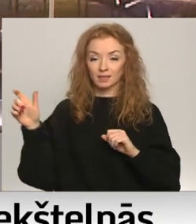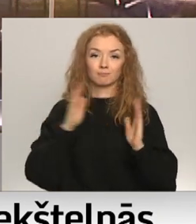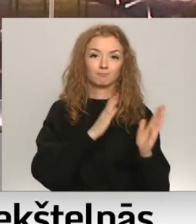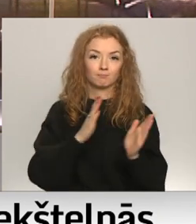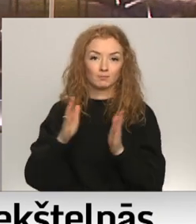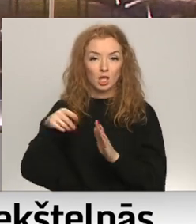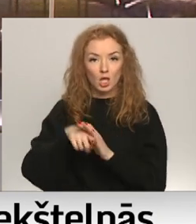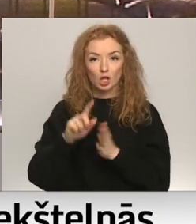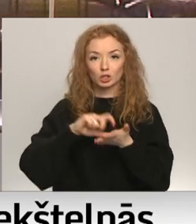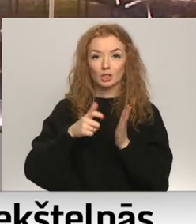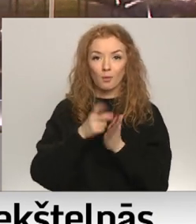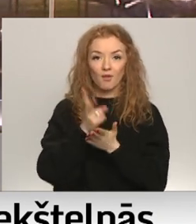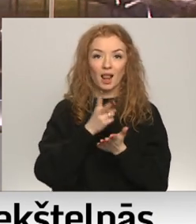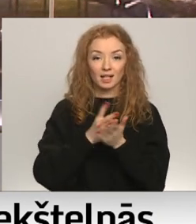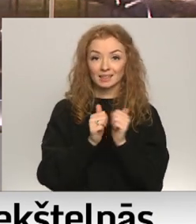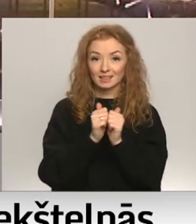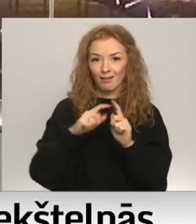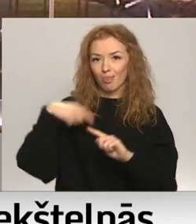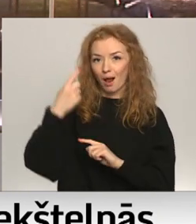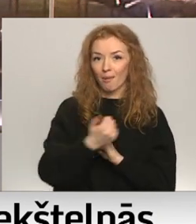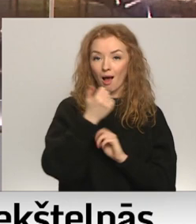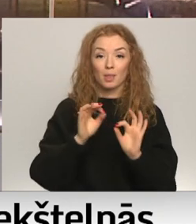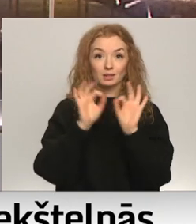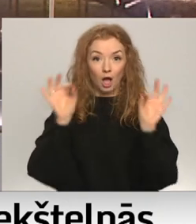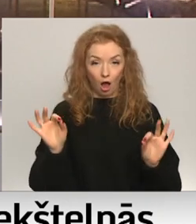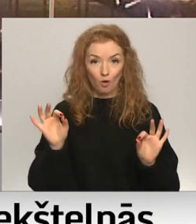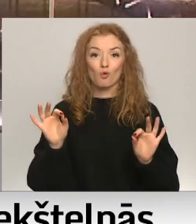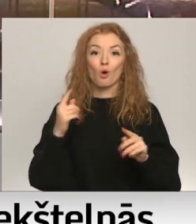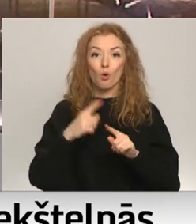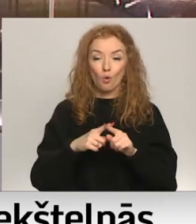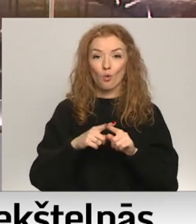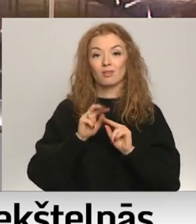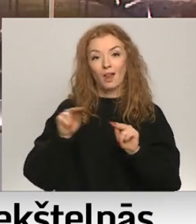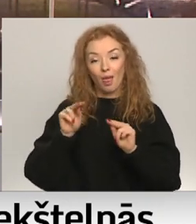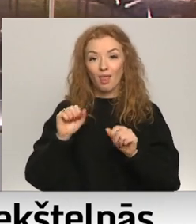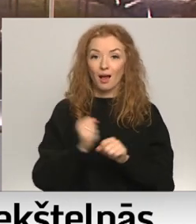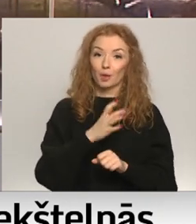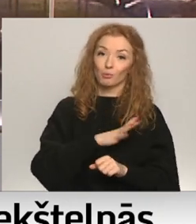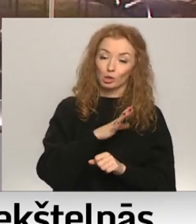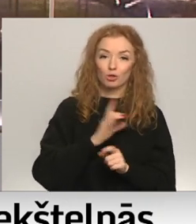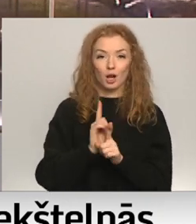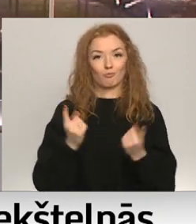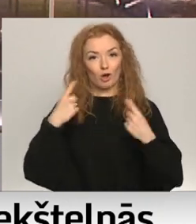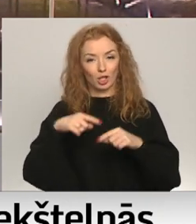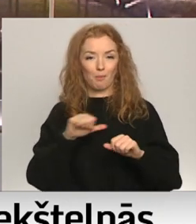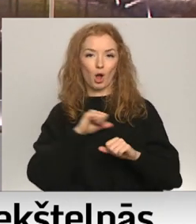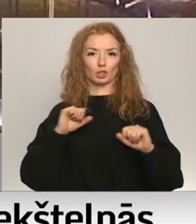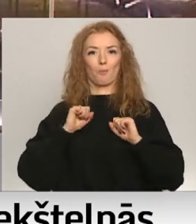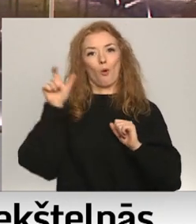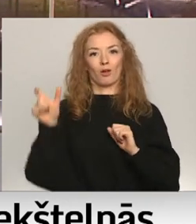iekštelpu vieglatlētikas sacensībām nākamā gada sākumā. Jauno sportistus trenē bijušie un arī pašreizējie vieglatlētikas